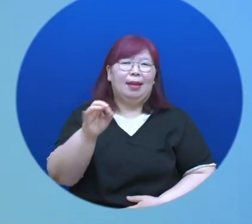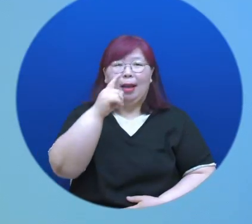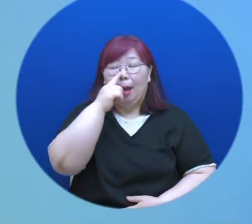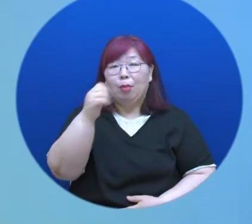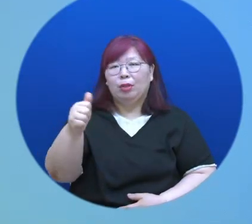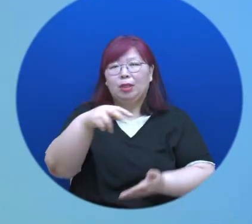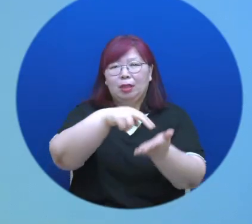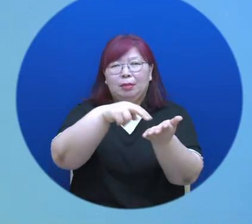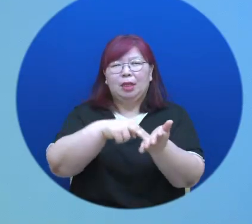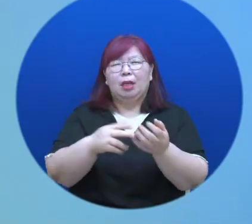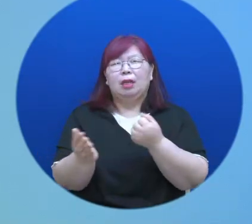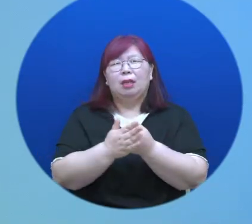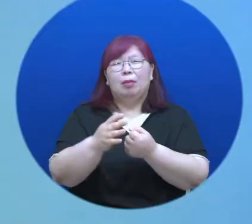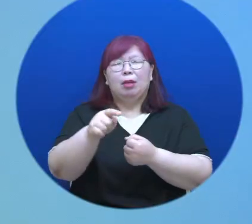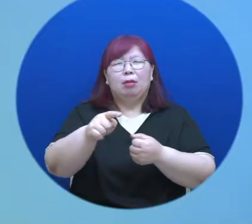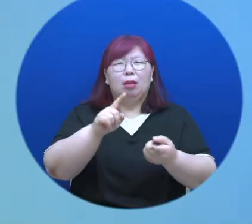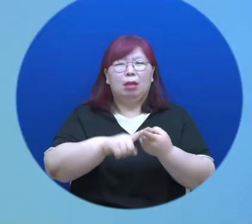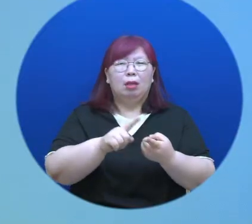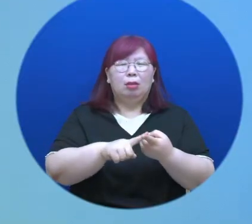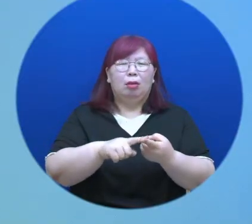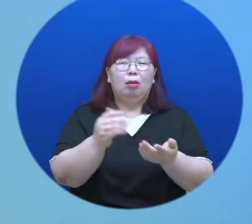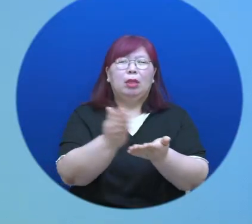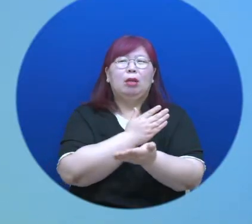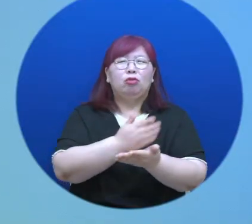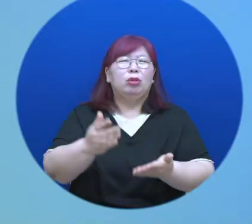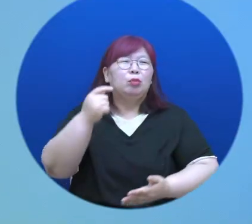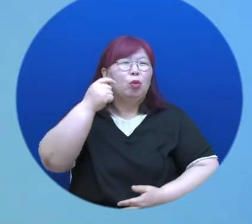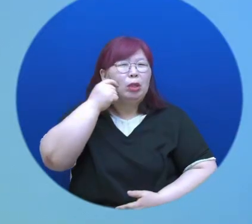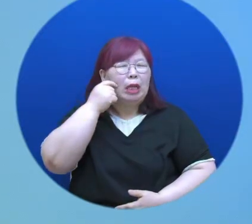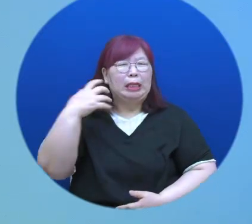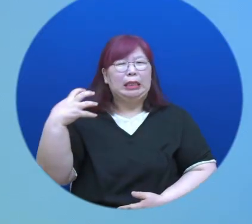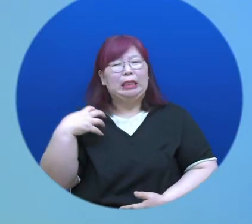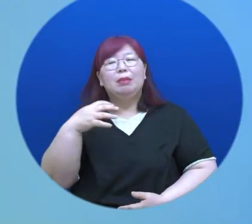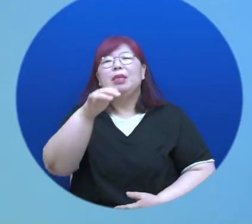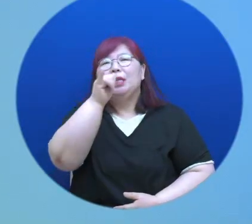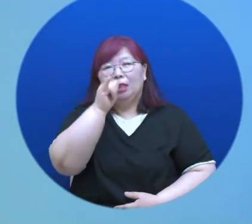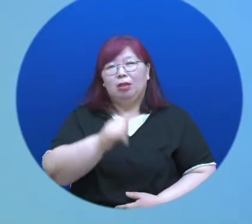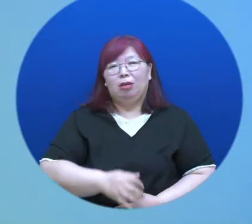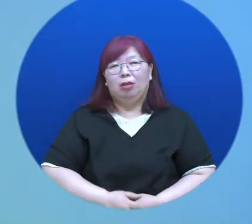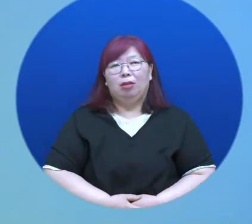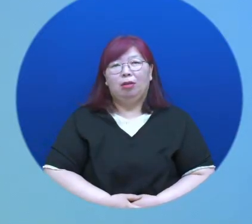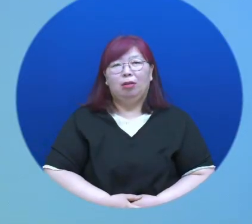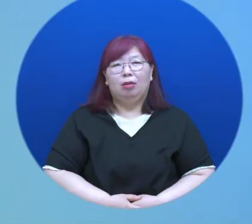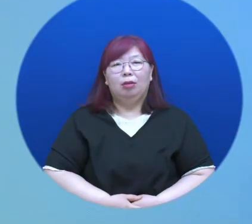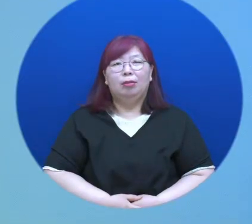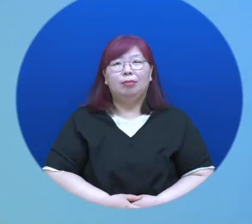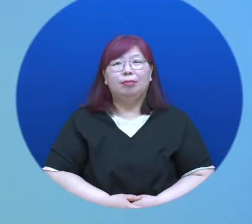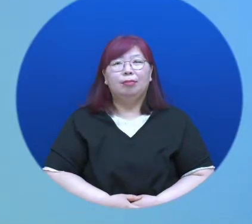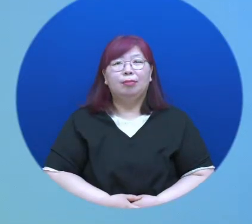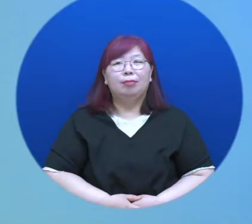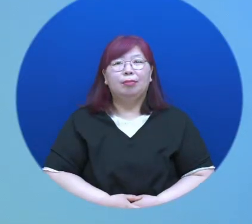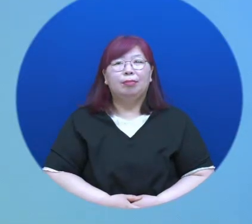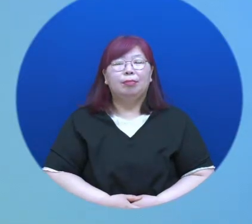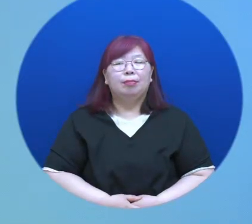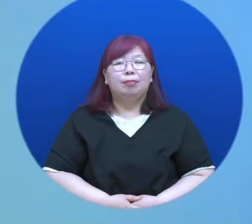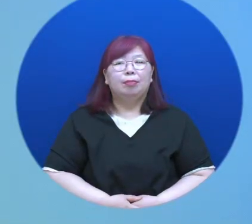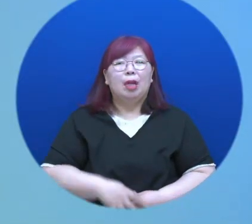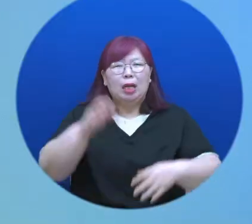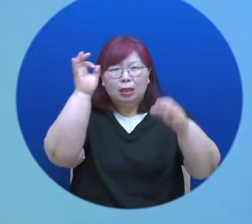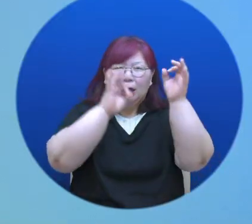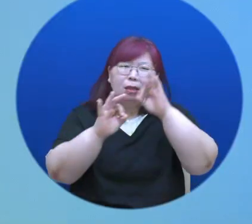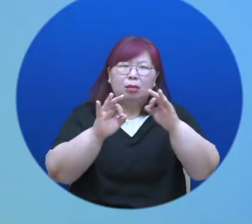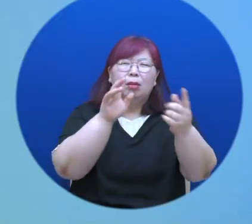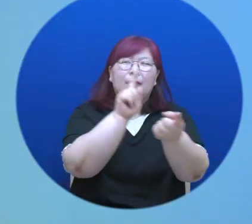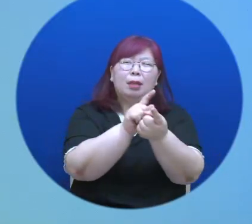다 나누지 못하는 그 마음에 짐들이 있어요. 나눌 수가 없습니다. 찾아갈 사람이